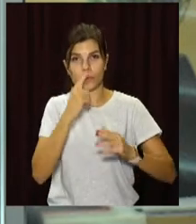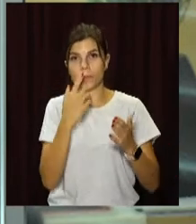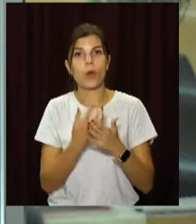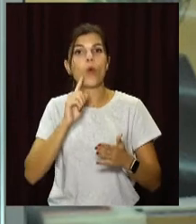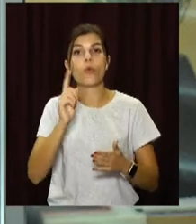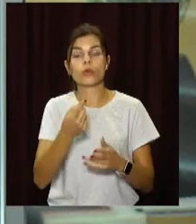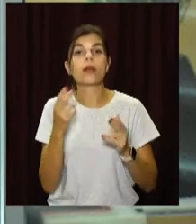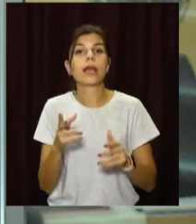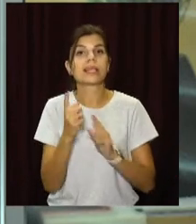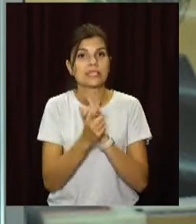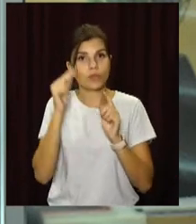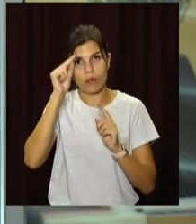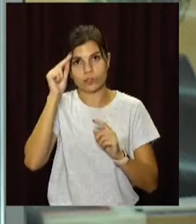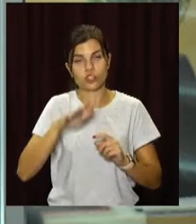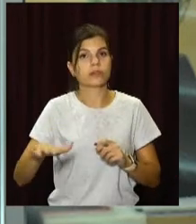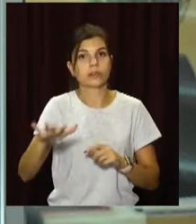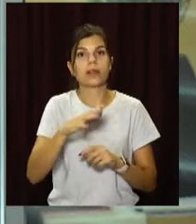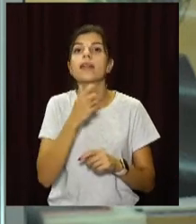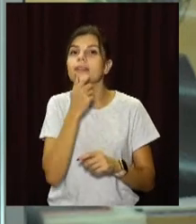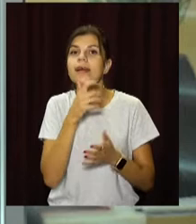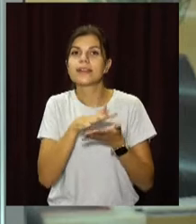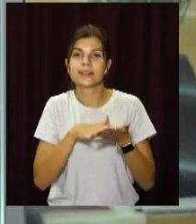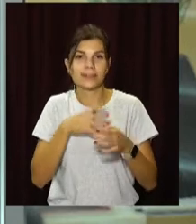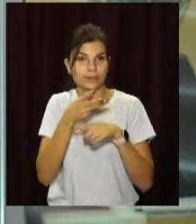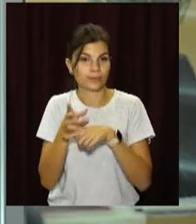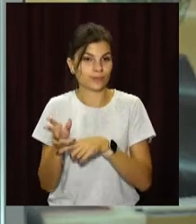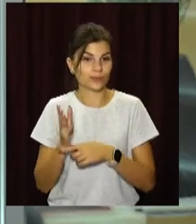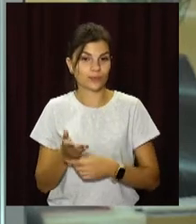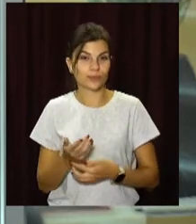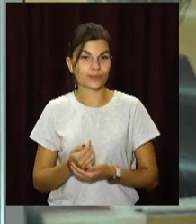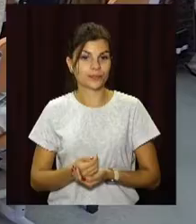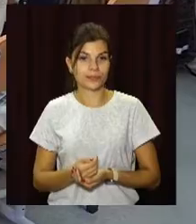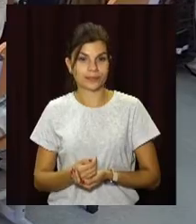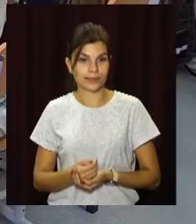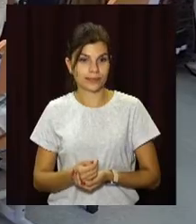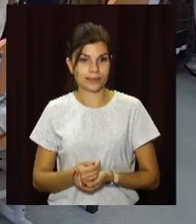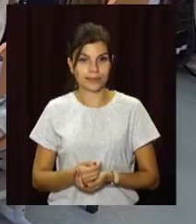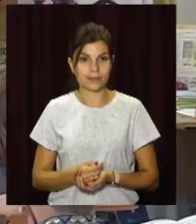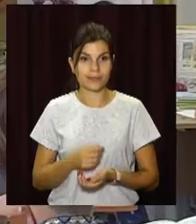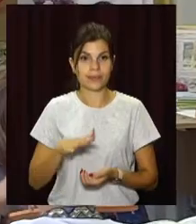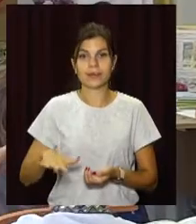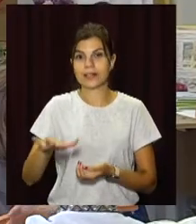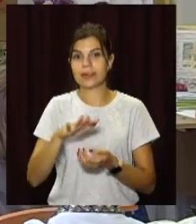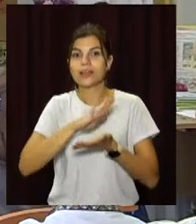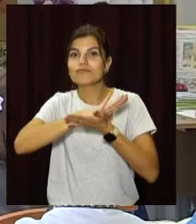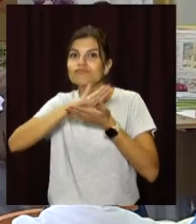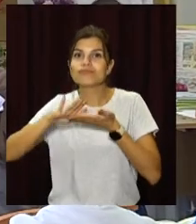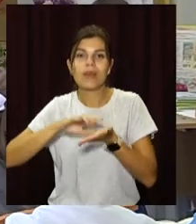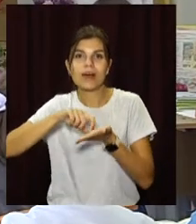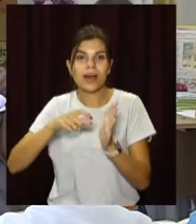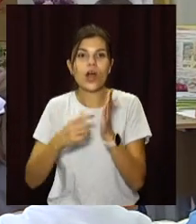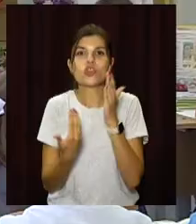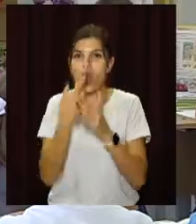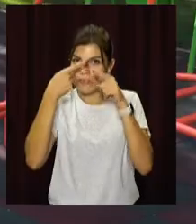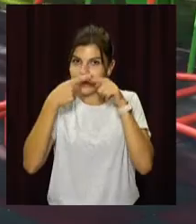рік. Як змінився навчальний заклад, дивіться в наступному сюжеті. У стильних і затишних класах з новою